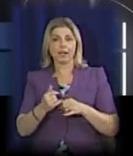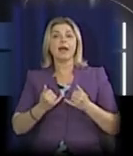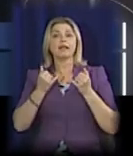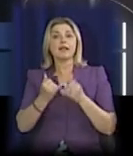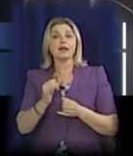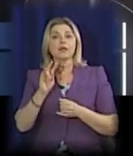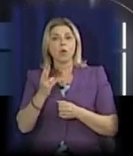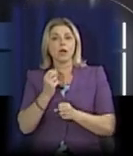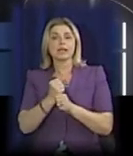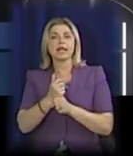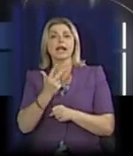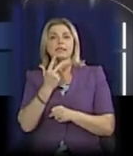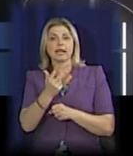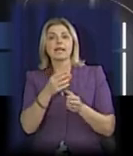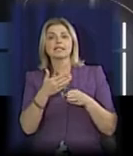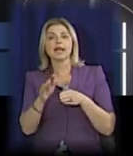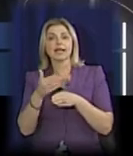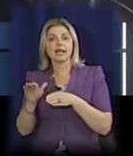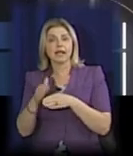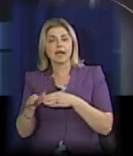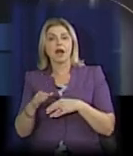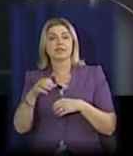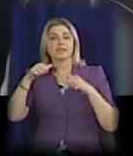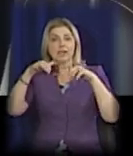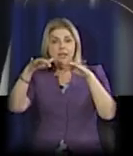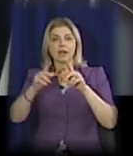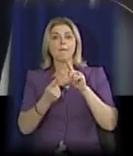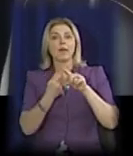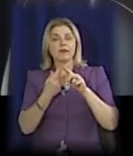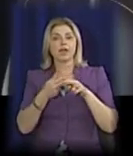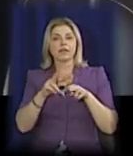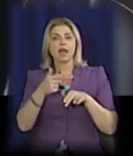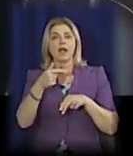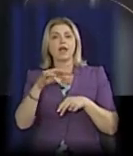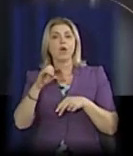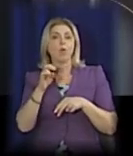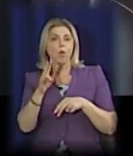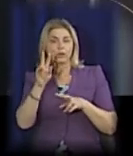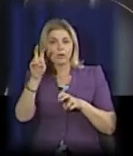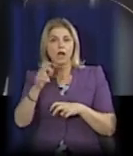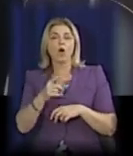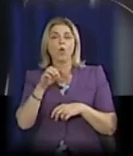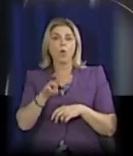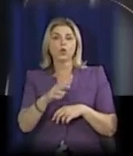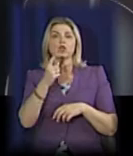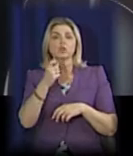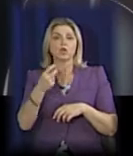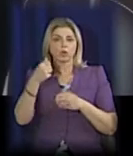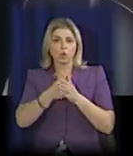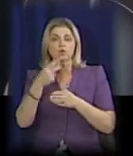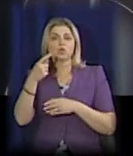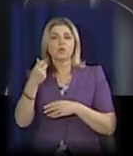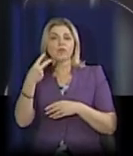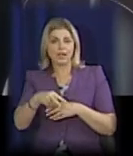Ми для Миколаєва розробили три серії світильників. Перша – це «Галеон». Це світильник від 80 до 120 Вт для розміщення